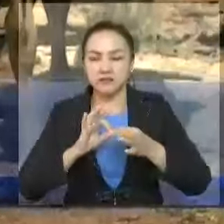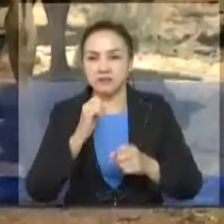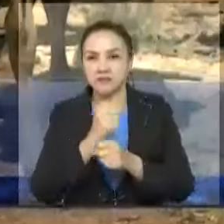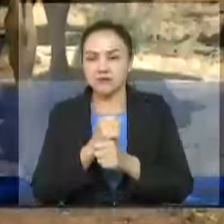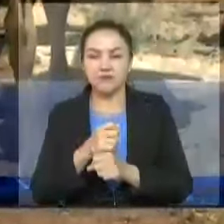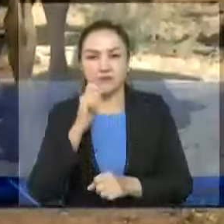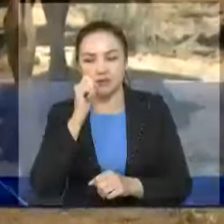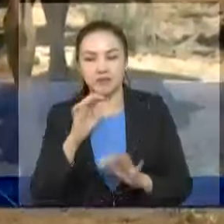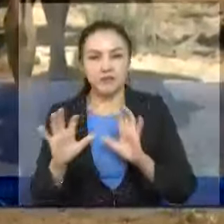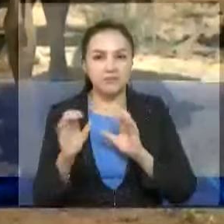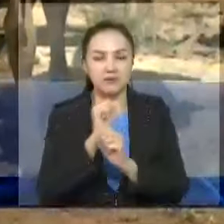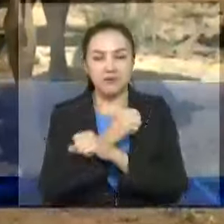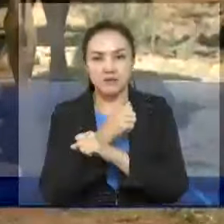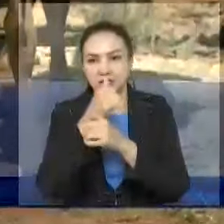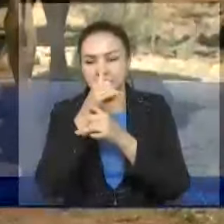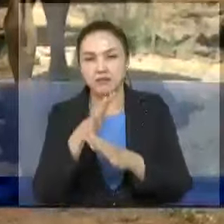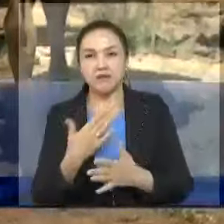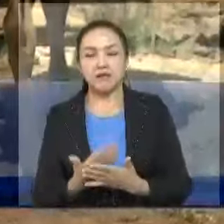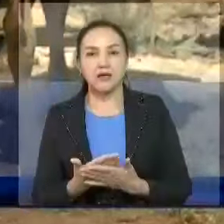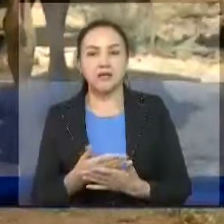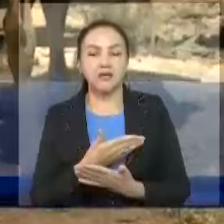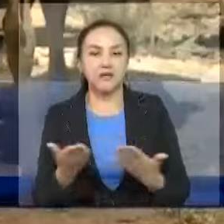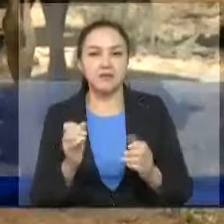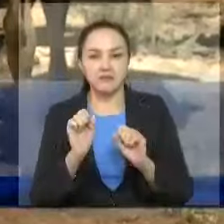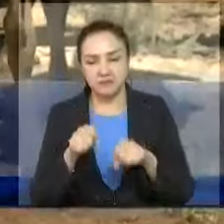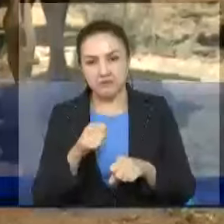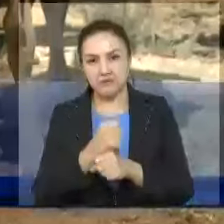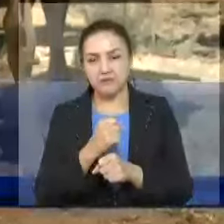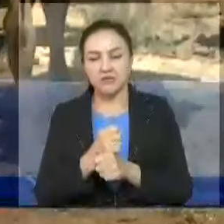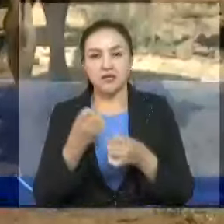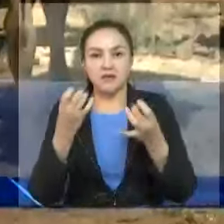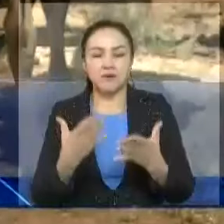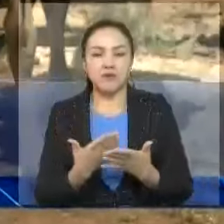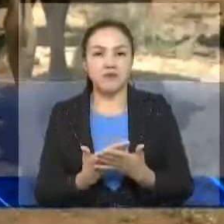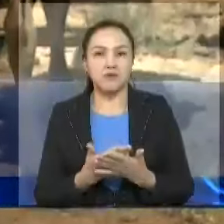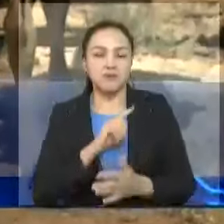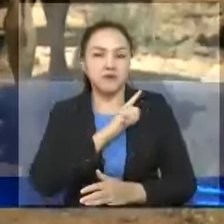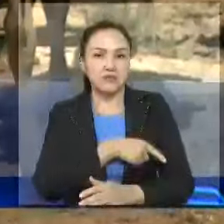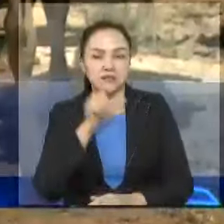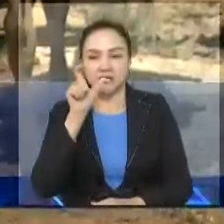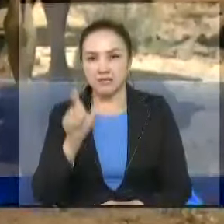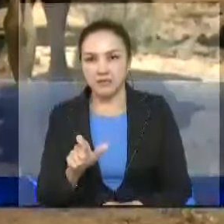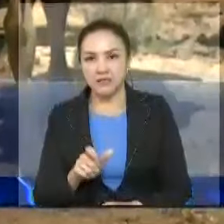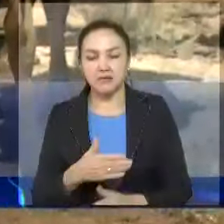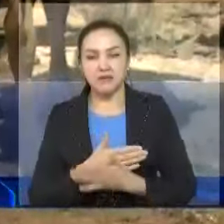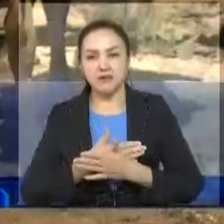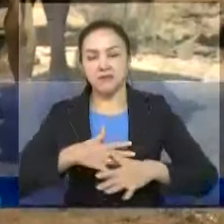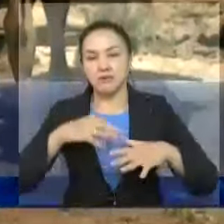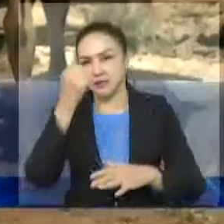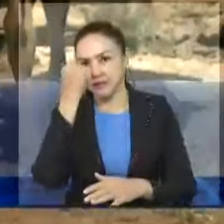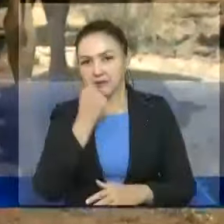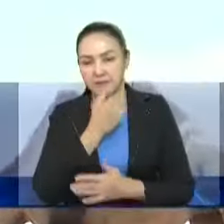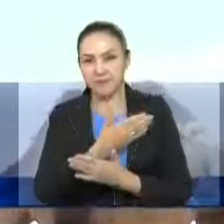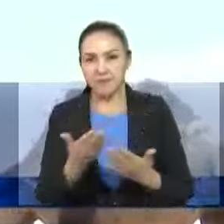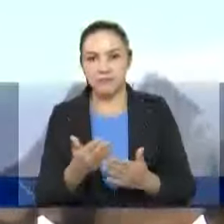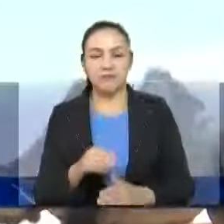Даже мужчинам ухаживать за верблюдами непросто, а ей удается это делать. Она просто невероятно сильный человек. Выражаю ей огромную